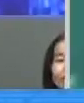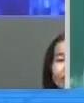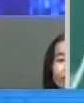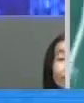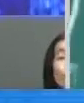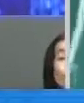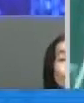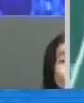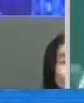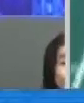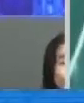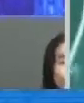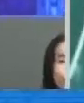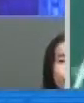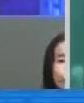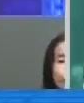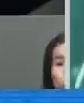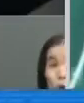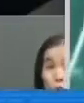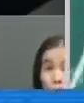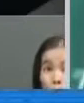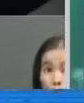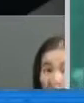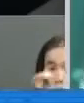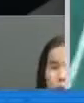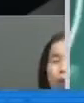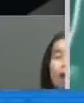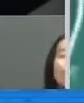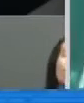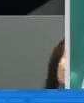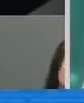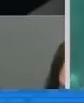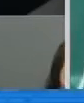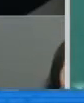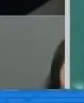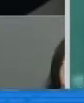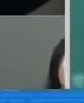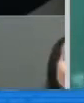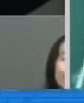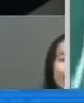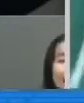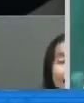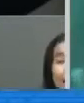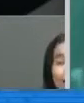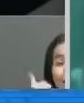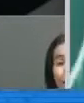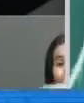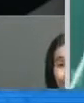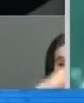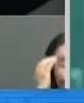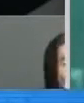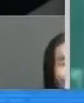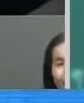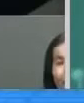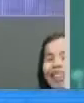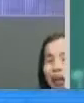การณ์ฉุกเฉินแต่ว่าการขอความร่วมมือที่ผ่านมายังมีบางคนที่ต้องใช้คำว่าอาจจะไม่ได้ให้ความร่วมมืออย่างเต็มที่นะครับเพียง